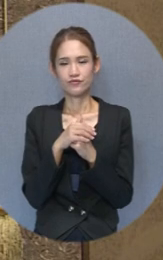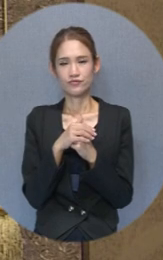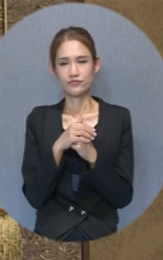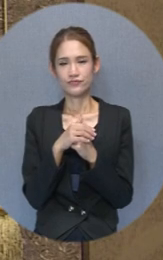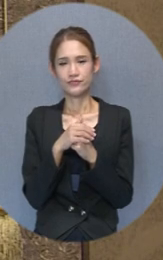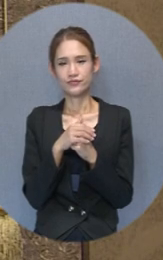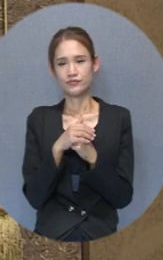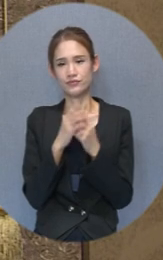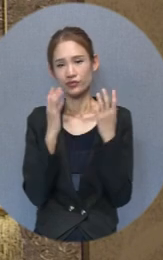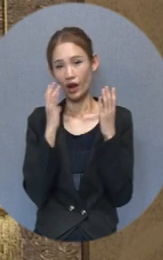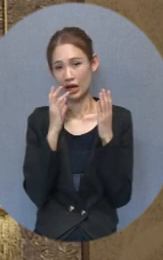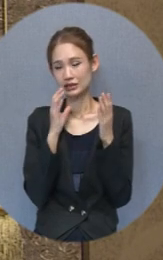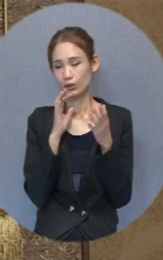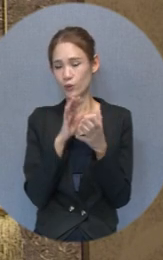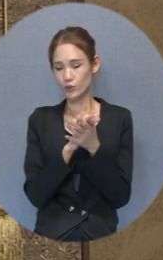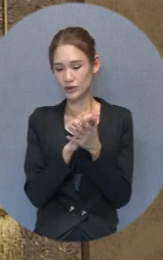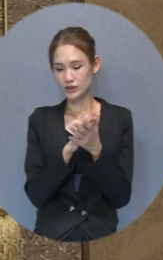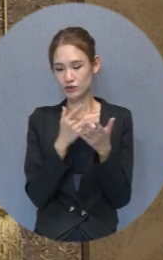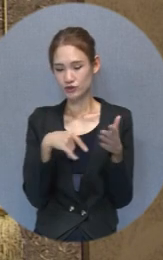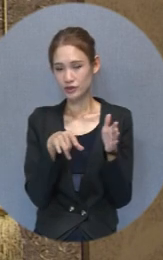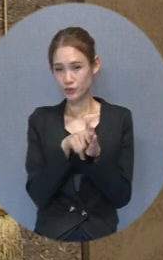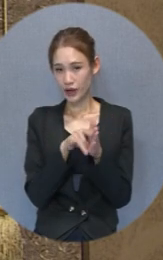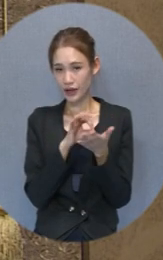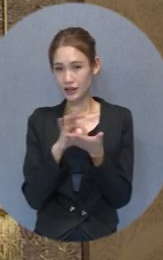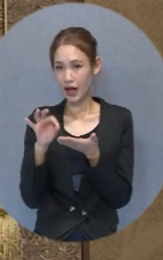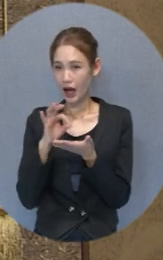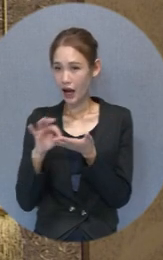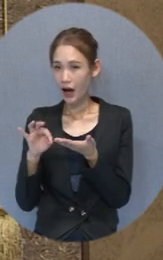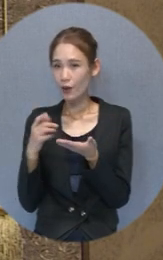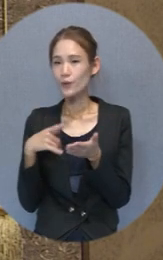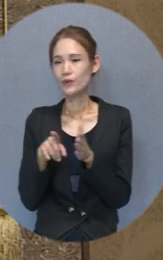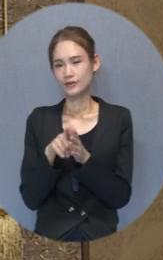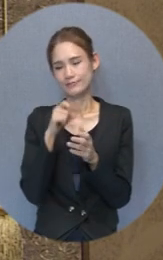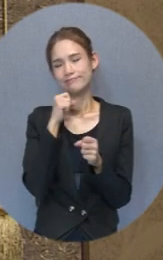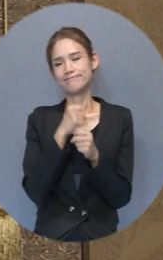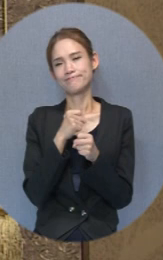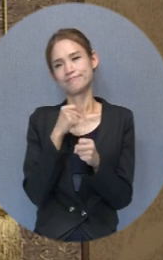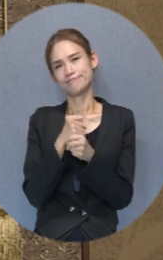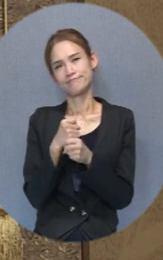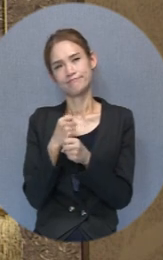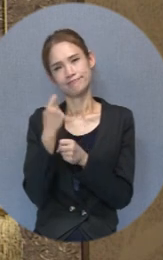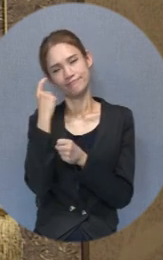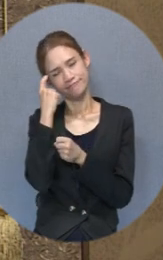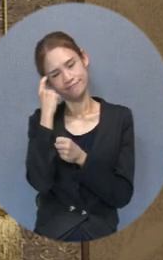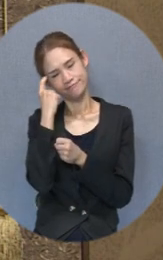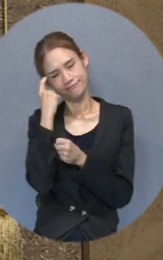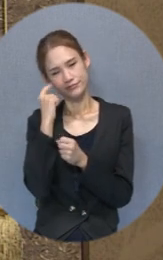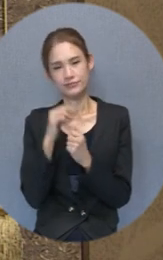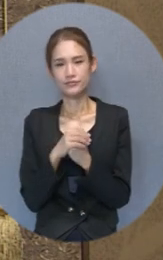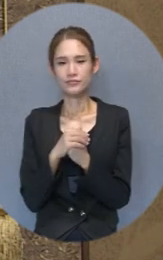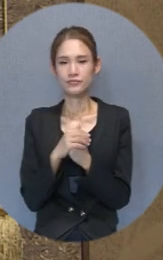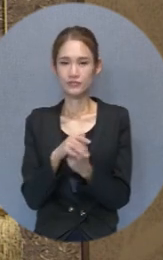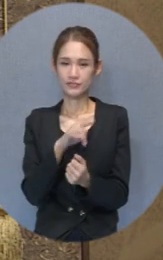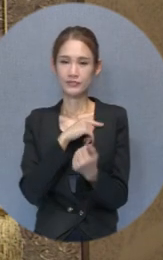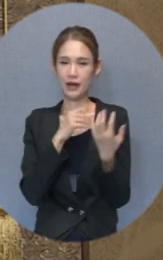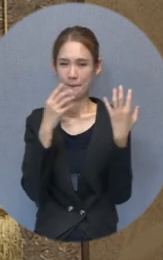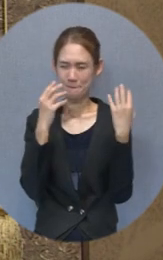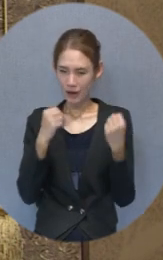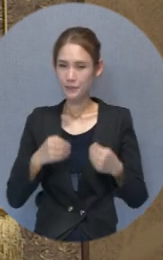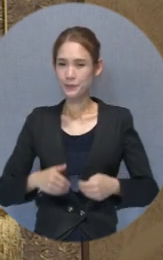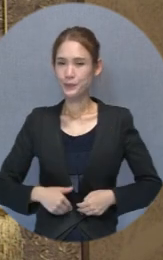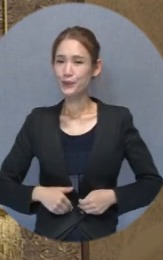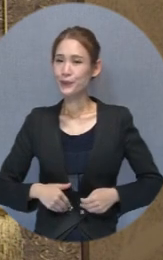그래서 이제, 그 친구들이 사용할 수 있는 것들을 만들면 되겠구나라고 해서 가장 많이 필요로